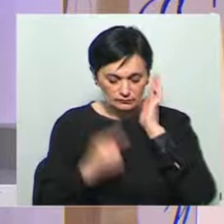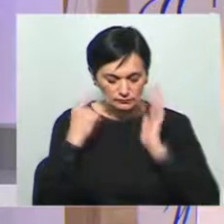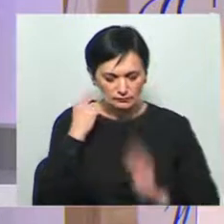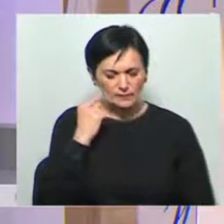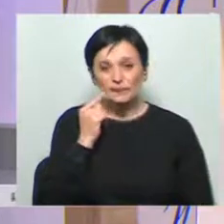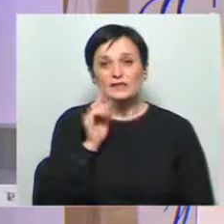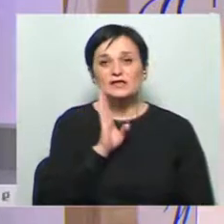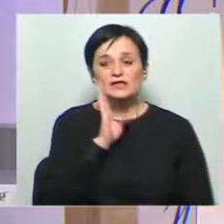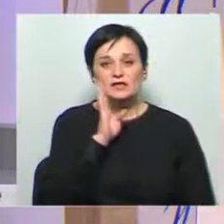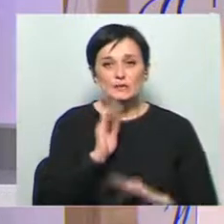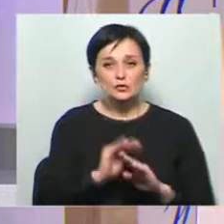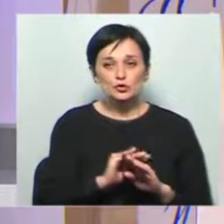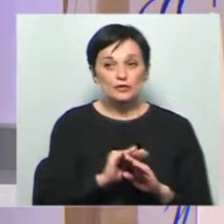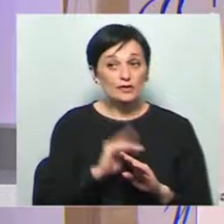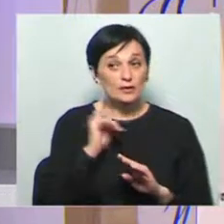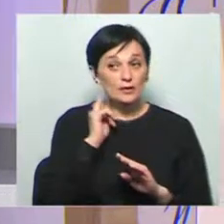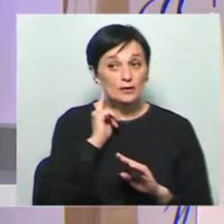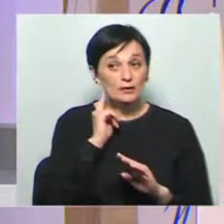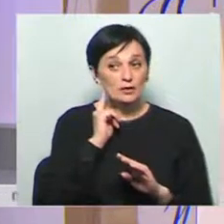დილამშვიდობისა.